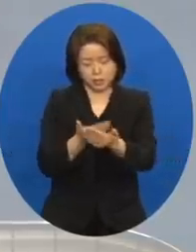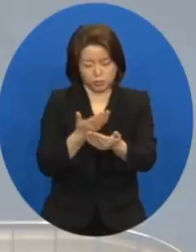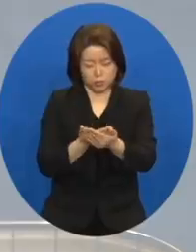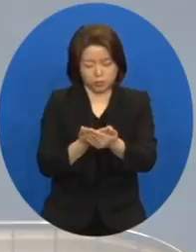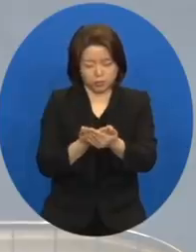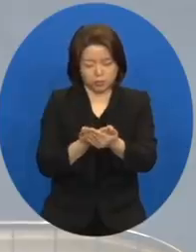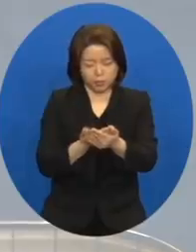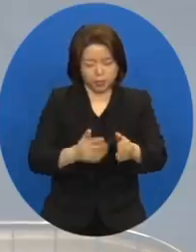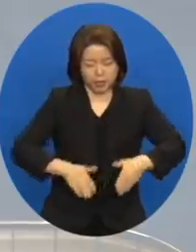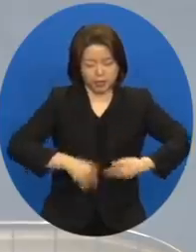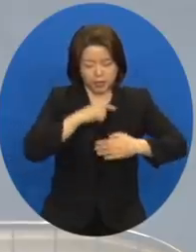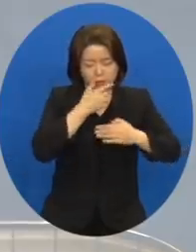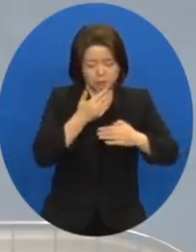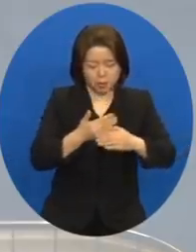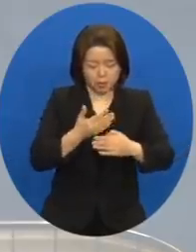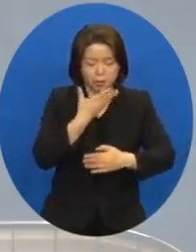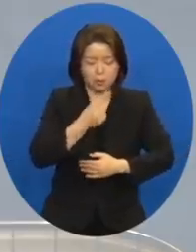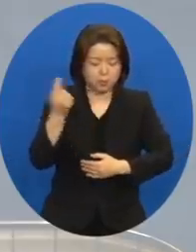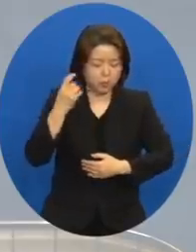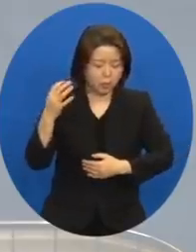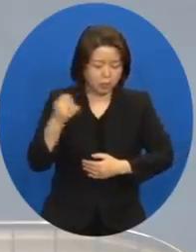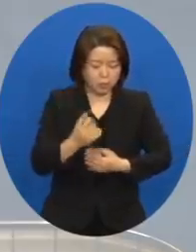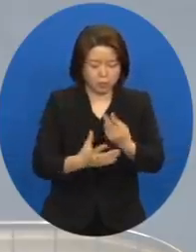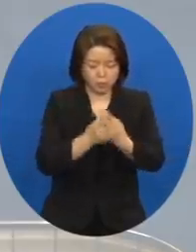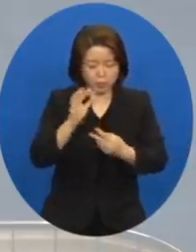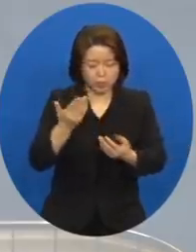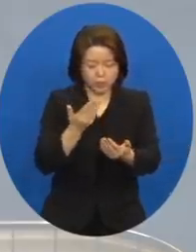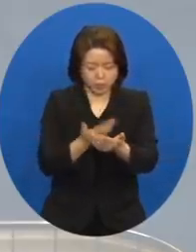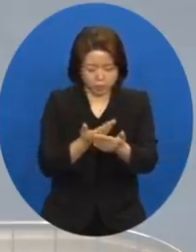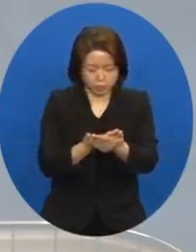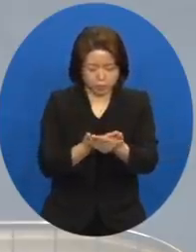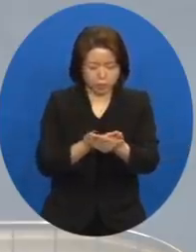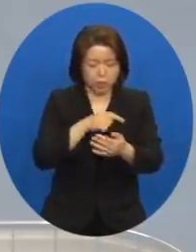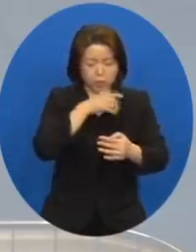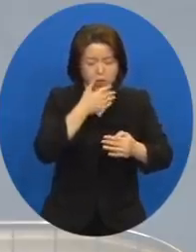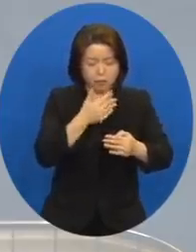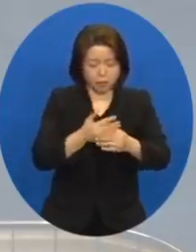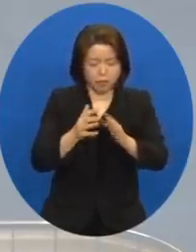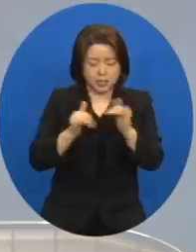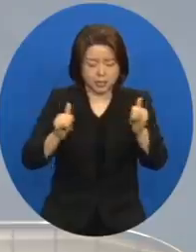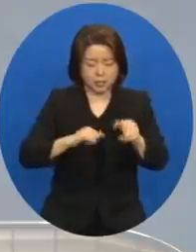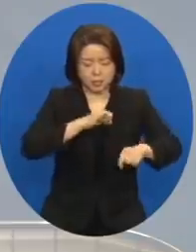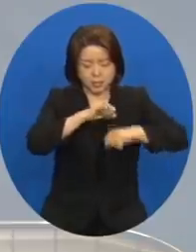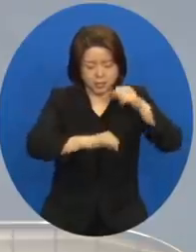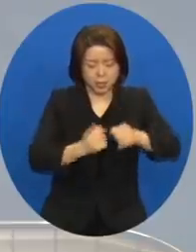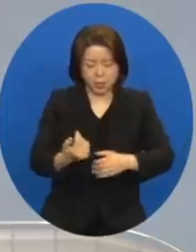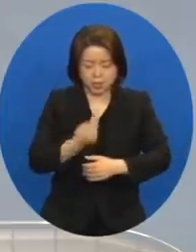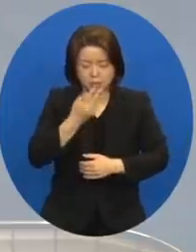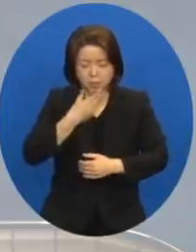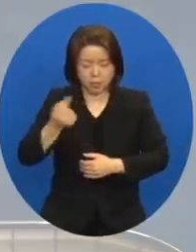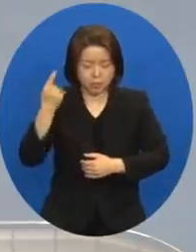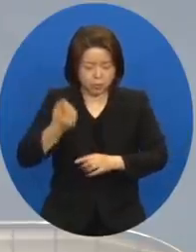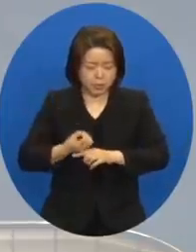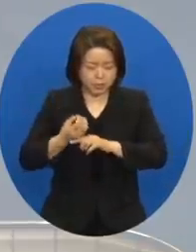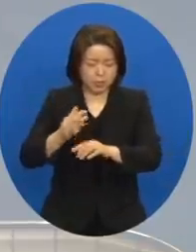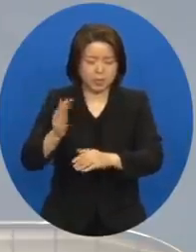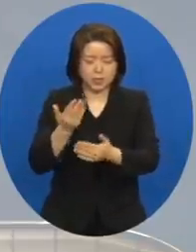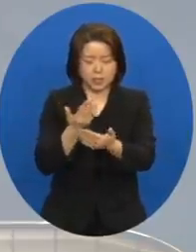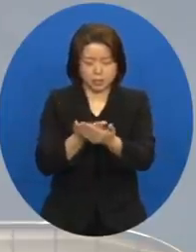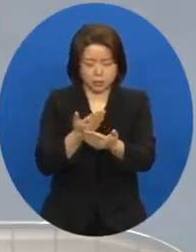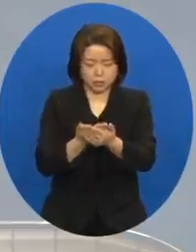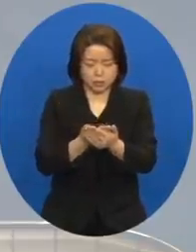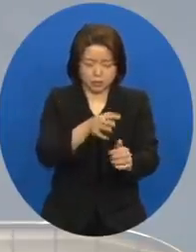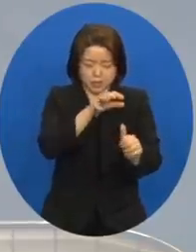남북한이 복음으로 통일되게 하시고 북한 주민들에게 자유와 생명의 복음이 전해지게 하시고